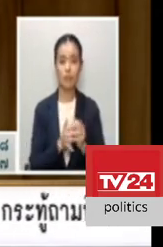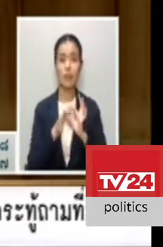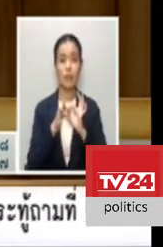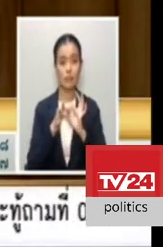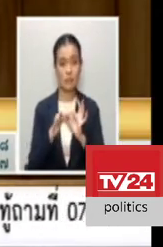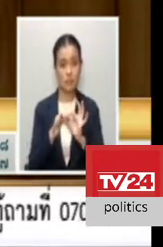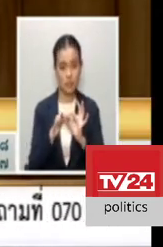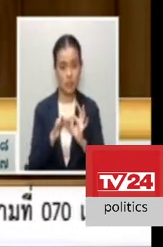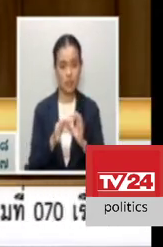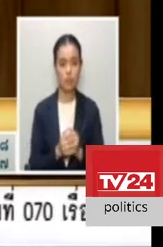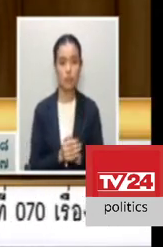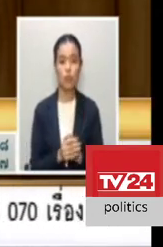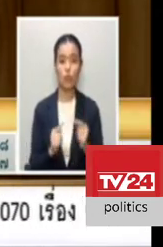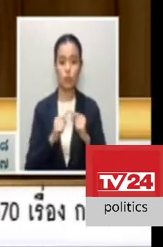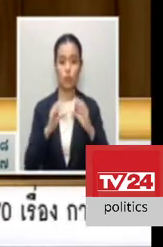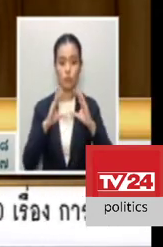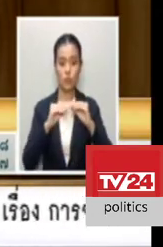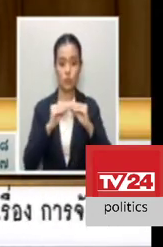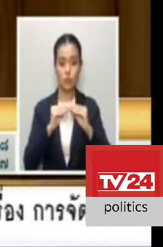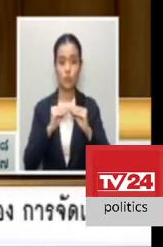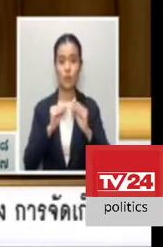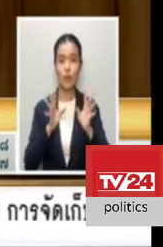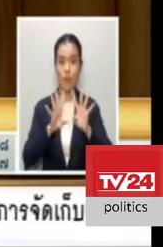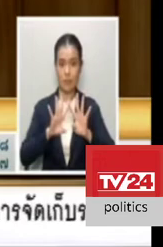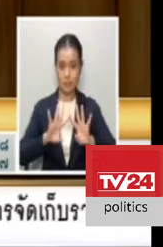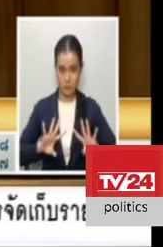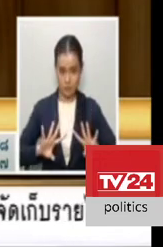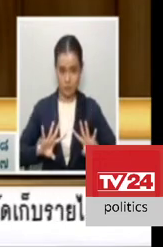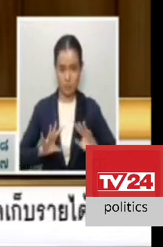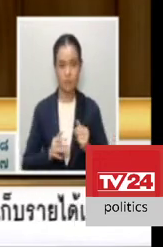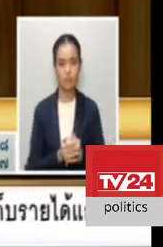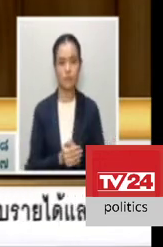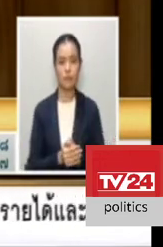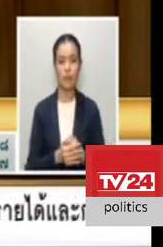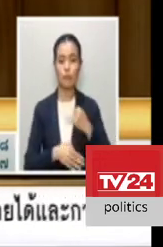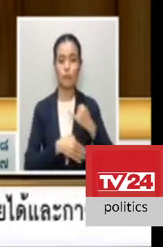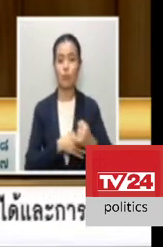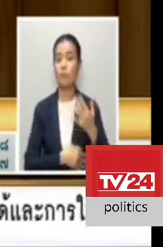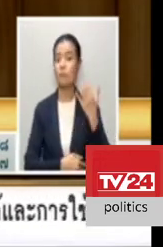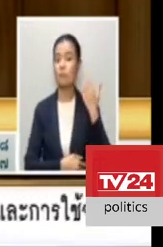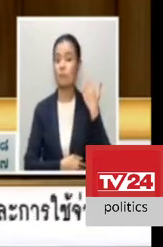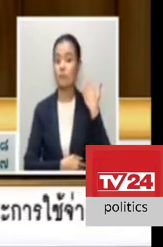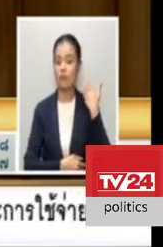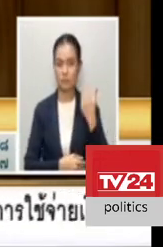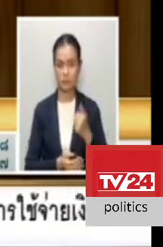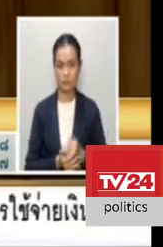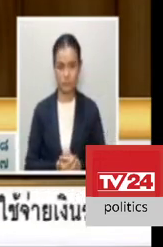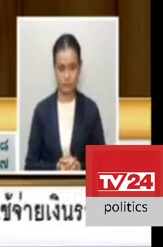การประชุมซัมมิตซึ่งเพิ่งจบไปหมาดๆ